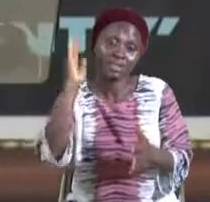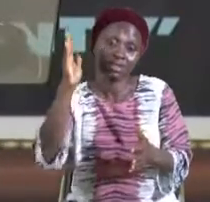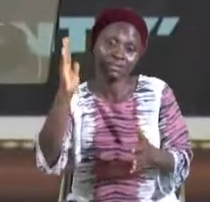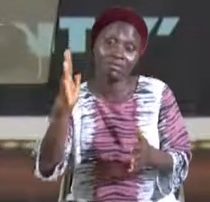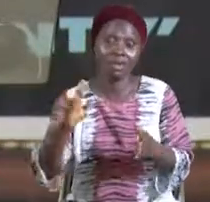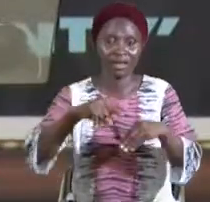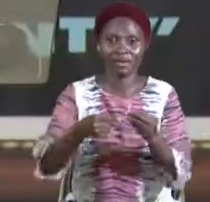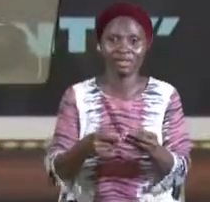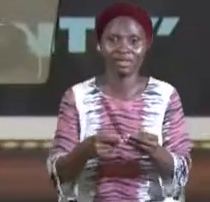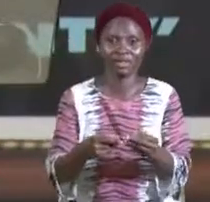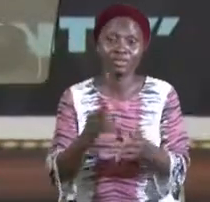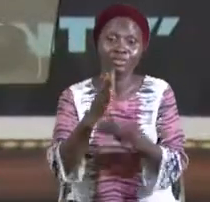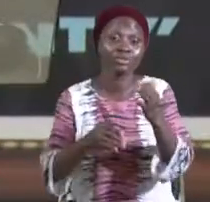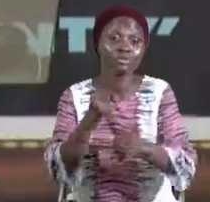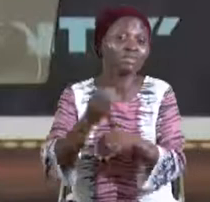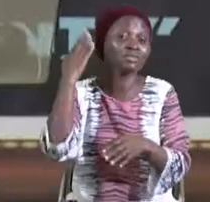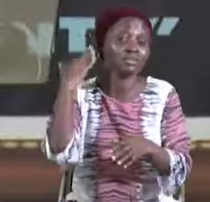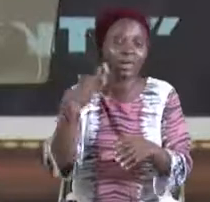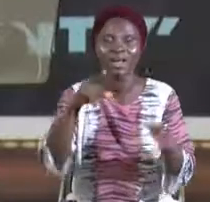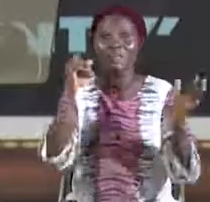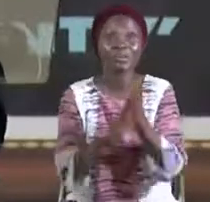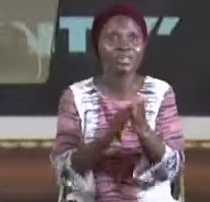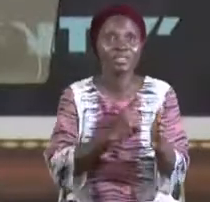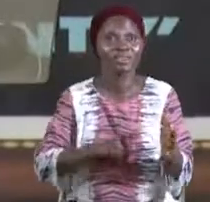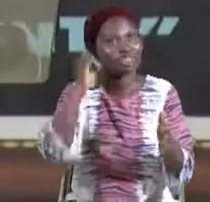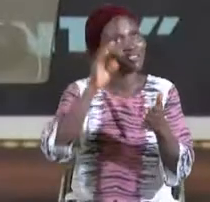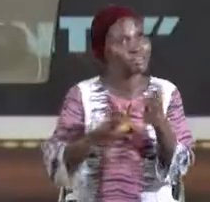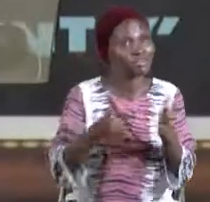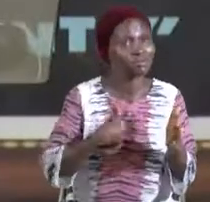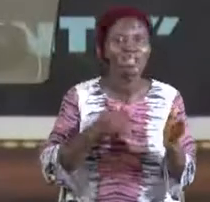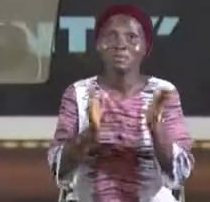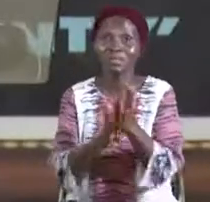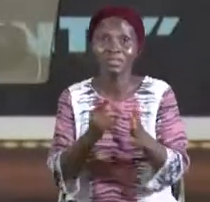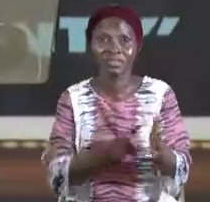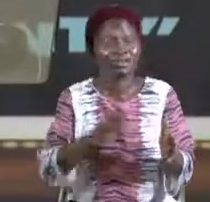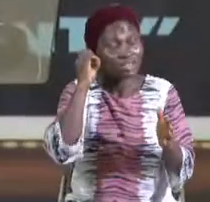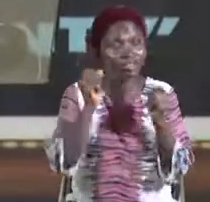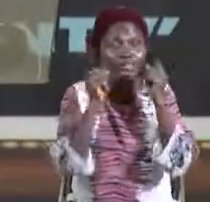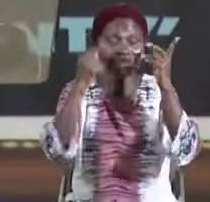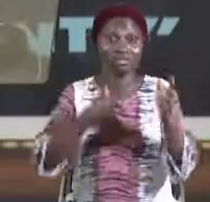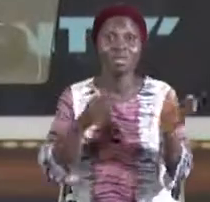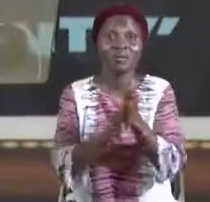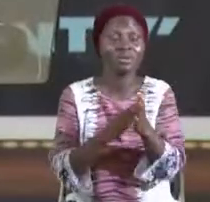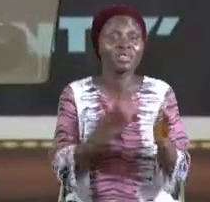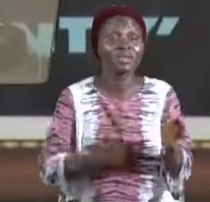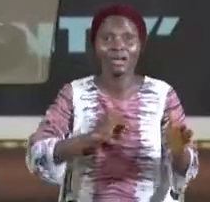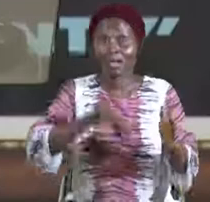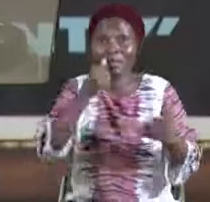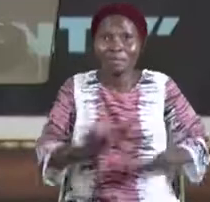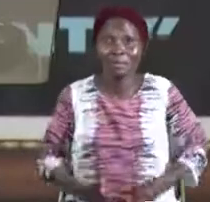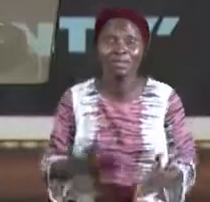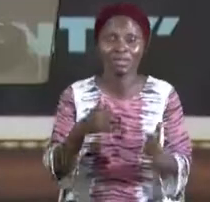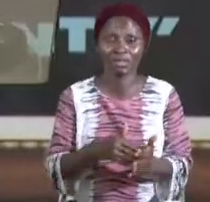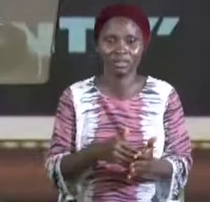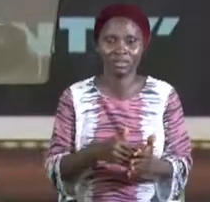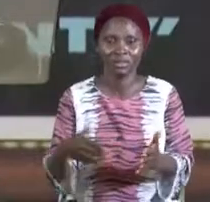Dieu, il m'a touché, gloire à Dieu, il m'a pardonné, gloire à Dieu, il m'a réveillé, gloire à Dieu, je suis né de nouveau. Et